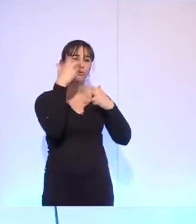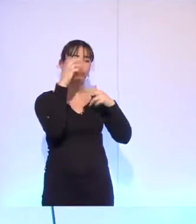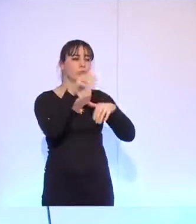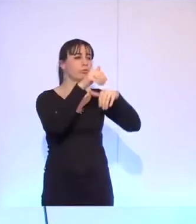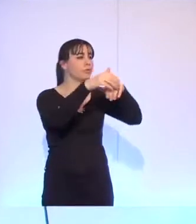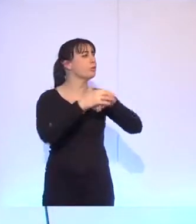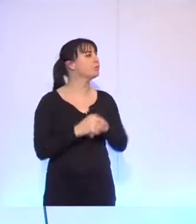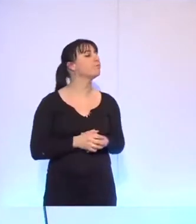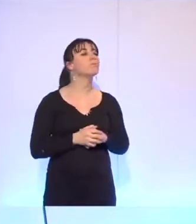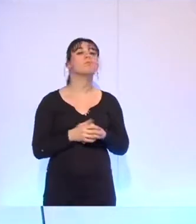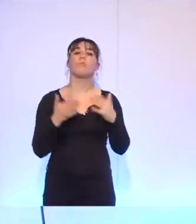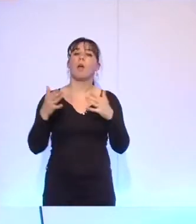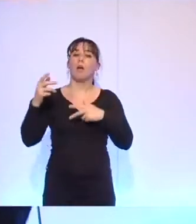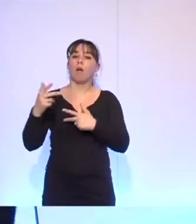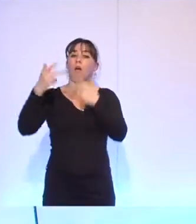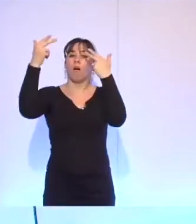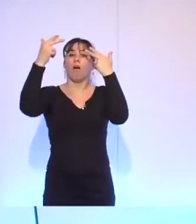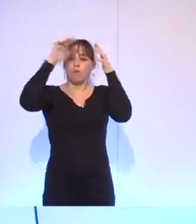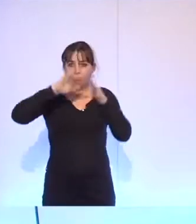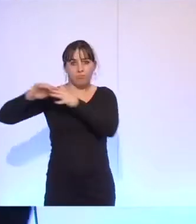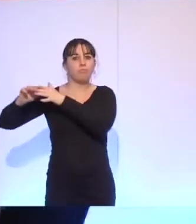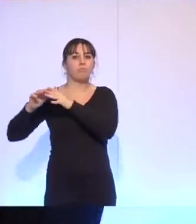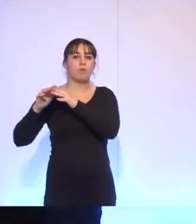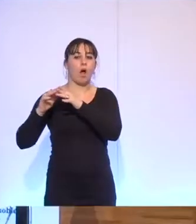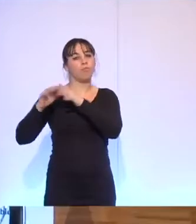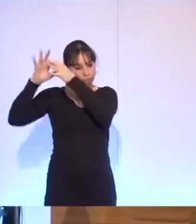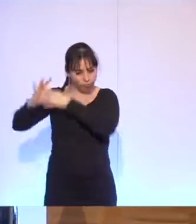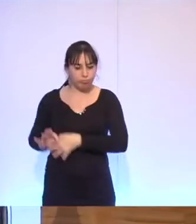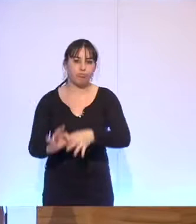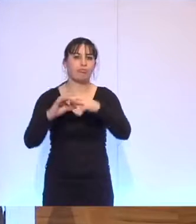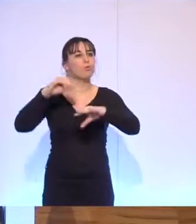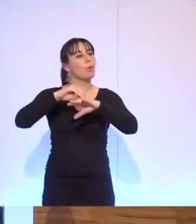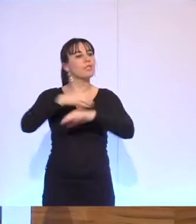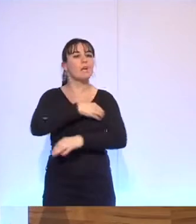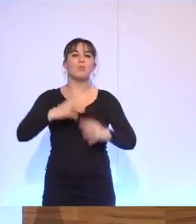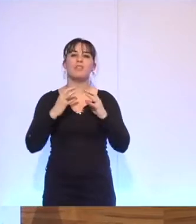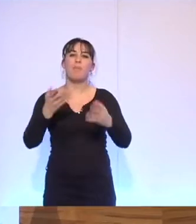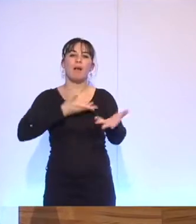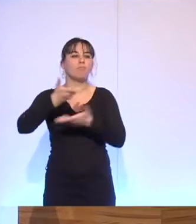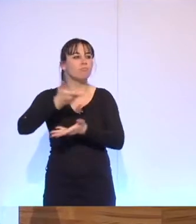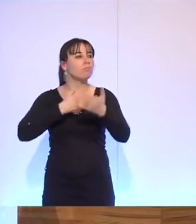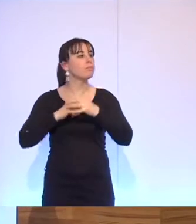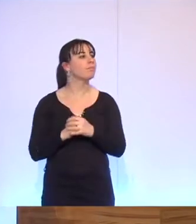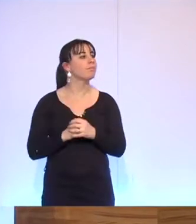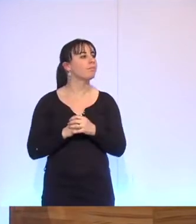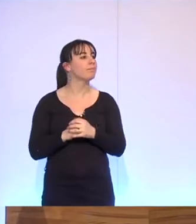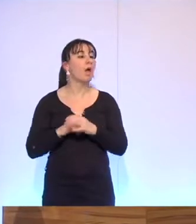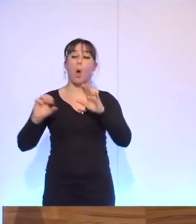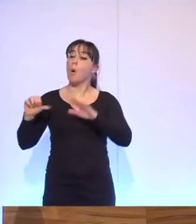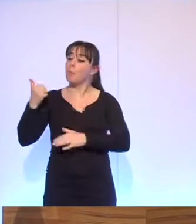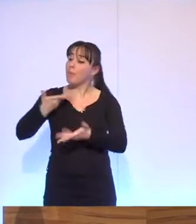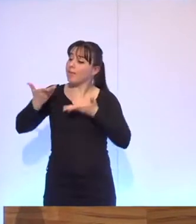Nous reprenons le cours du conseil municipal par une première délibération, enfin une deuxième